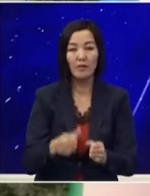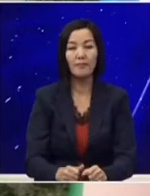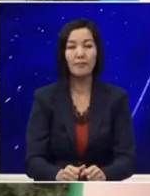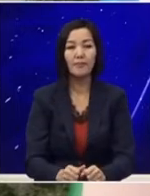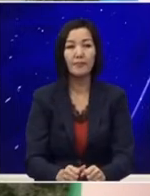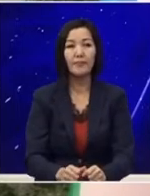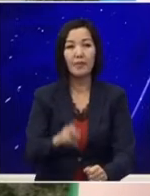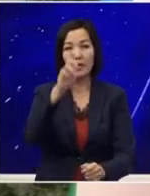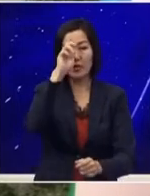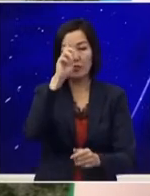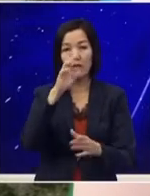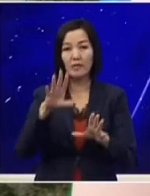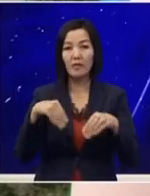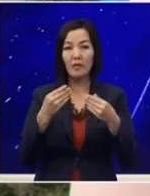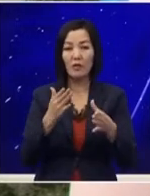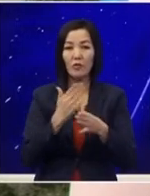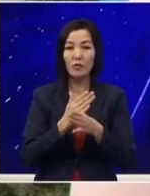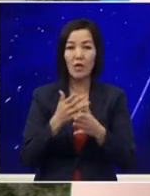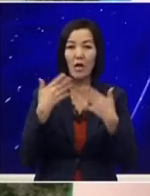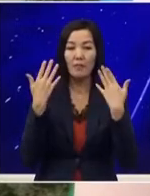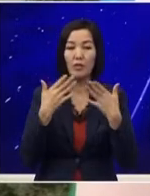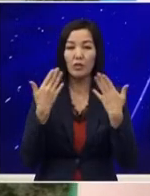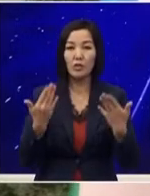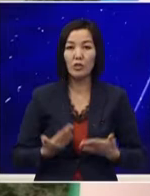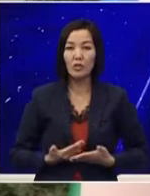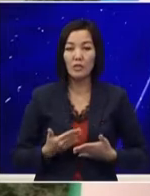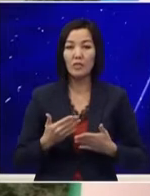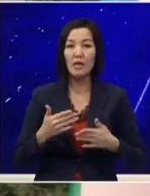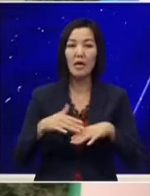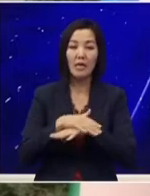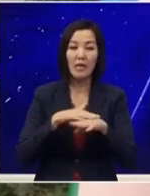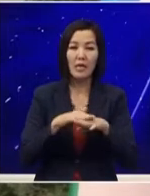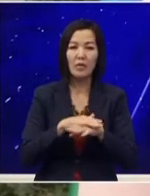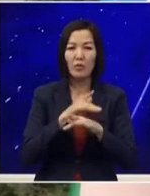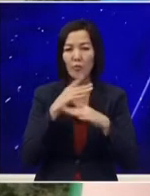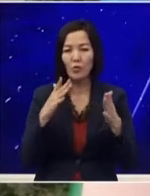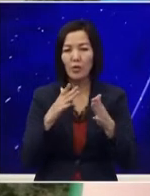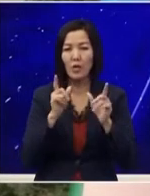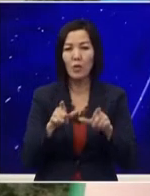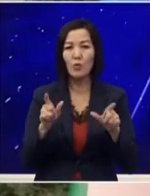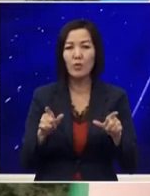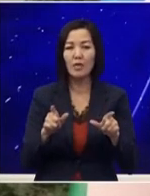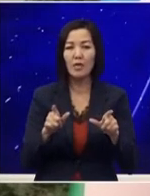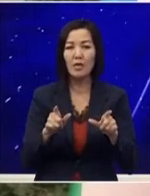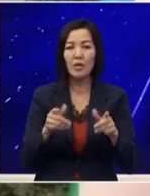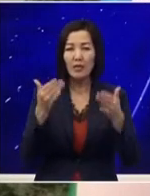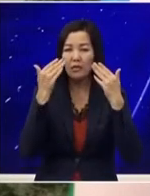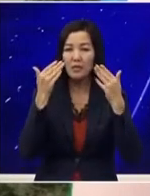Государством все делается для того, чтобы облегчить жизнь гражданам. Но, к сожалению, многие у нас, основная часть населения все-таки